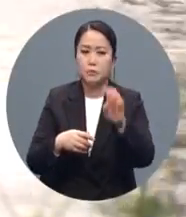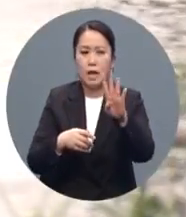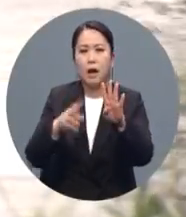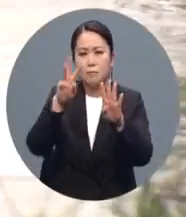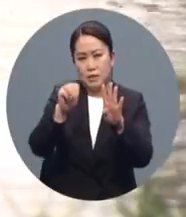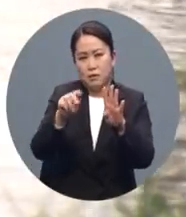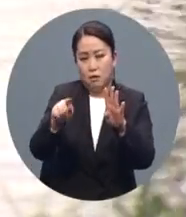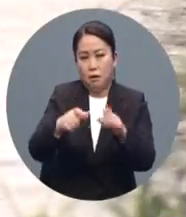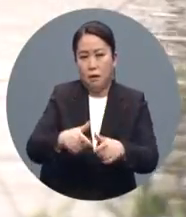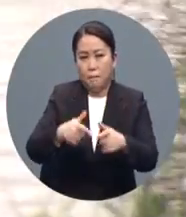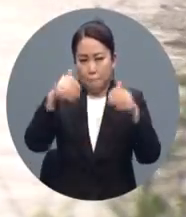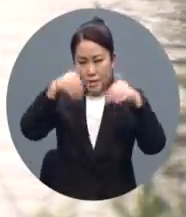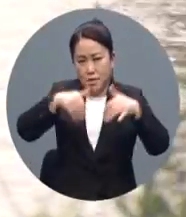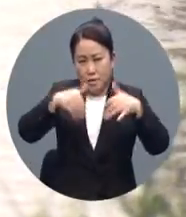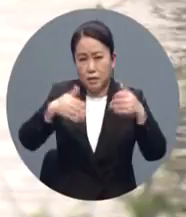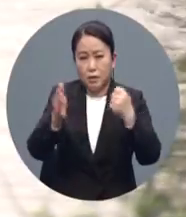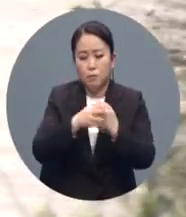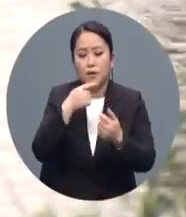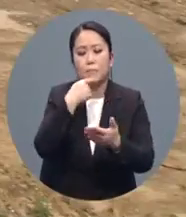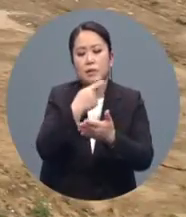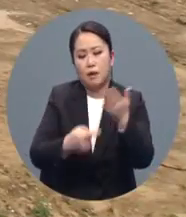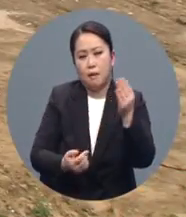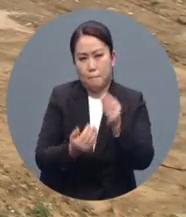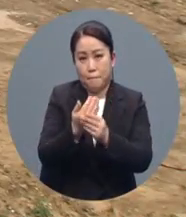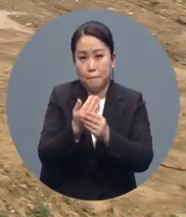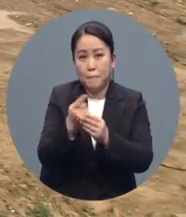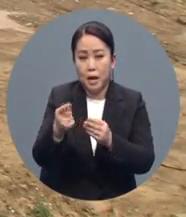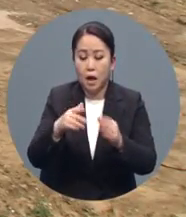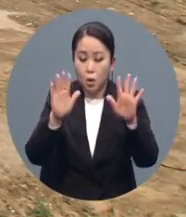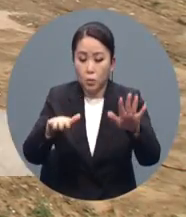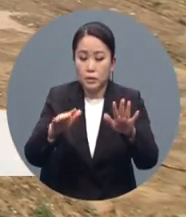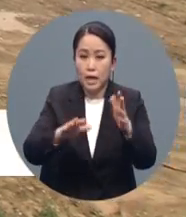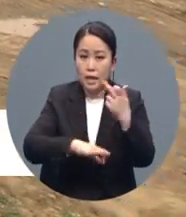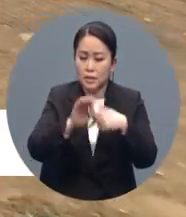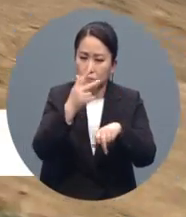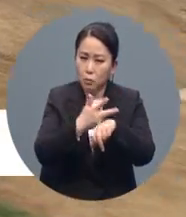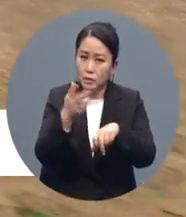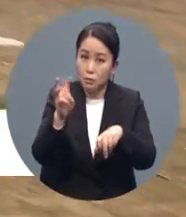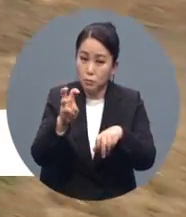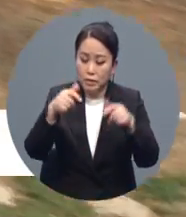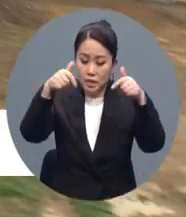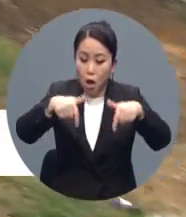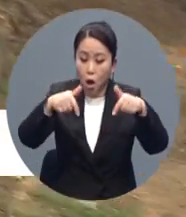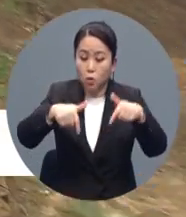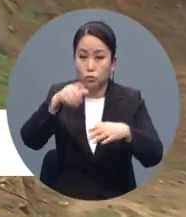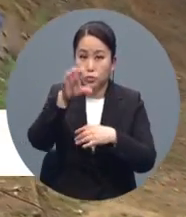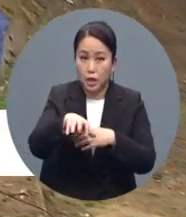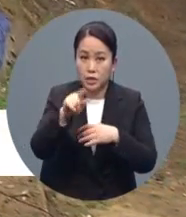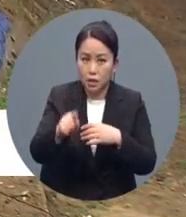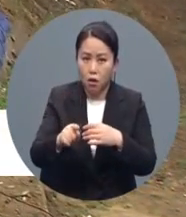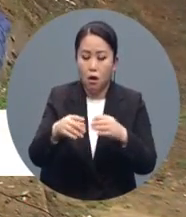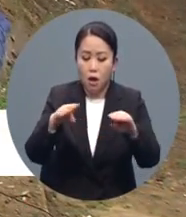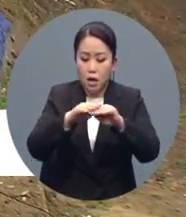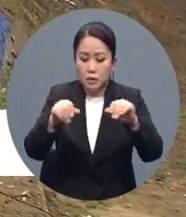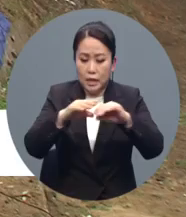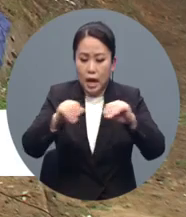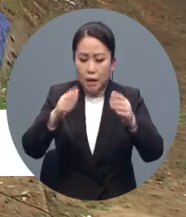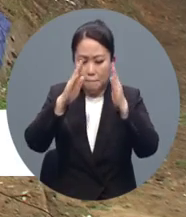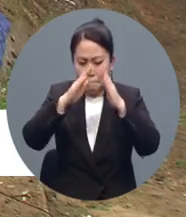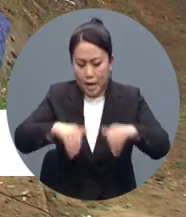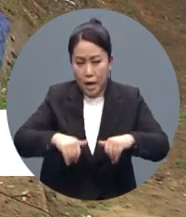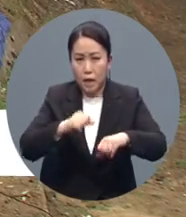피해가 잇따랐습니다. 오늘 아침 7시 반쯤 서구의 한 재개발 지역 도로에서 집안 치마로